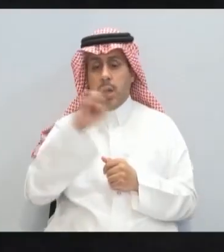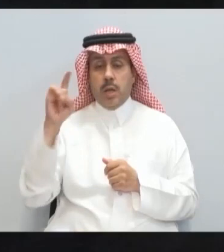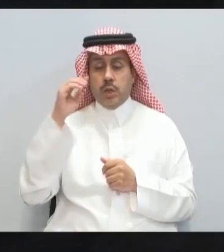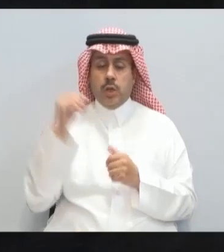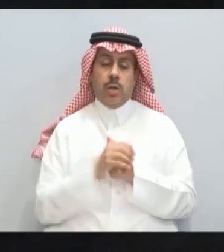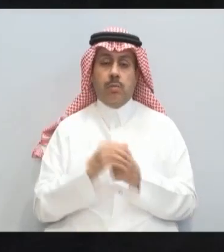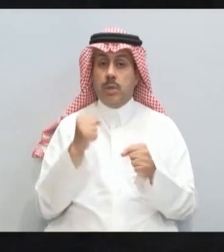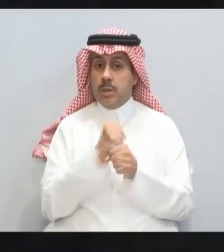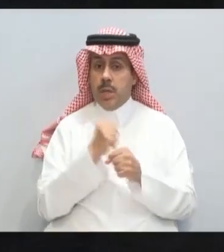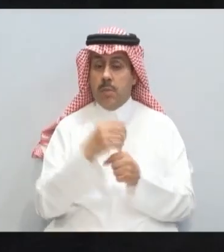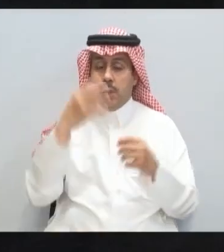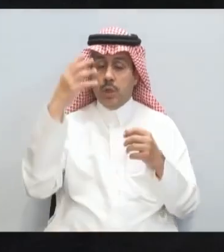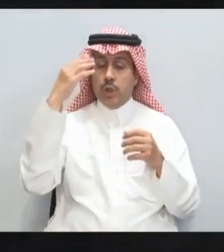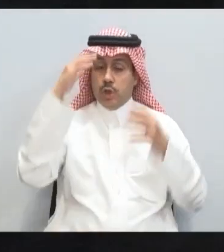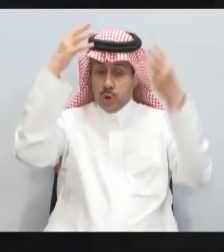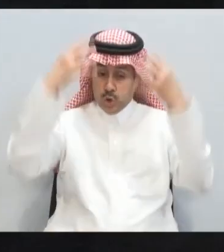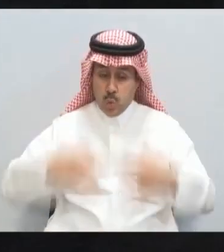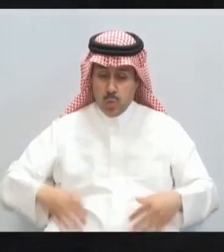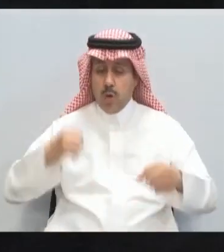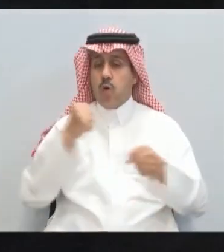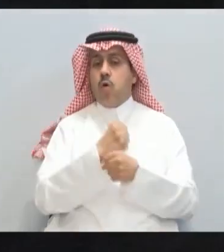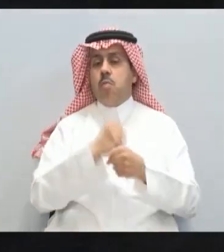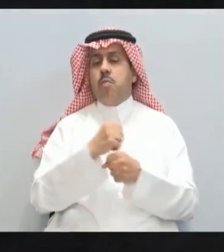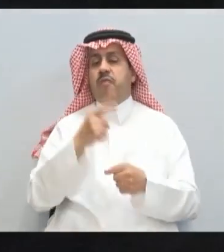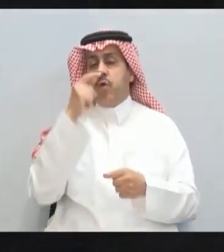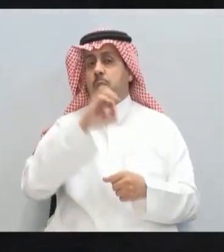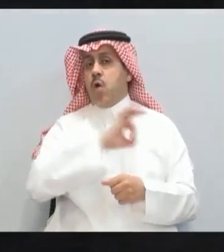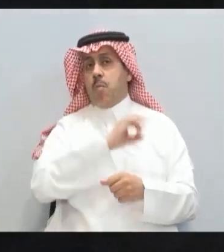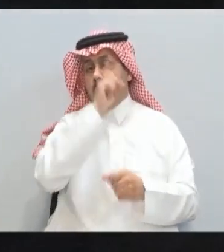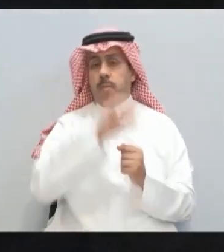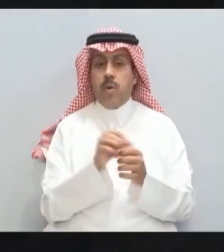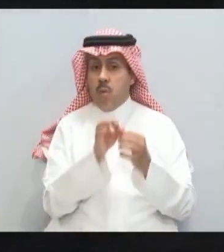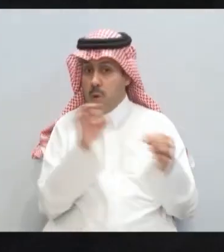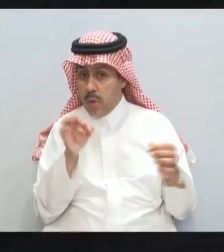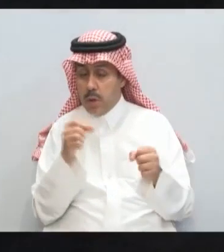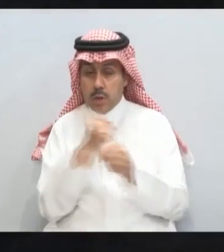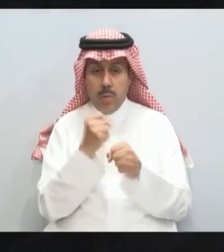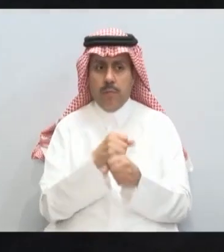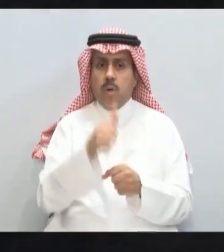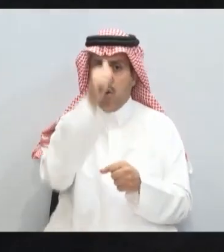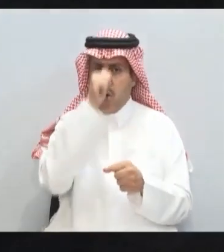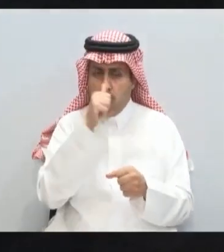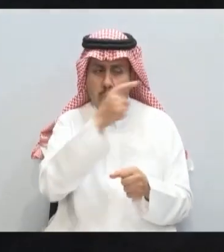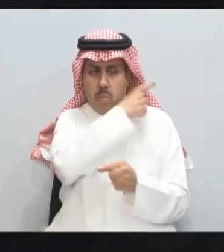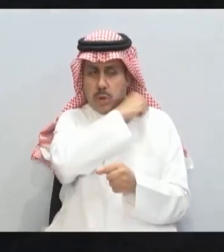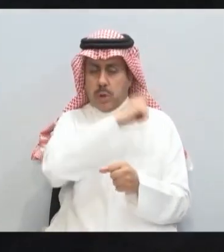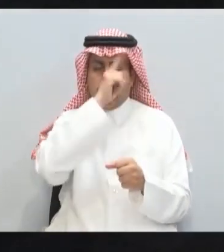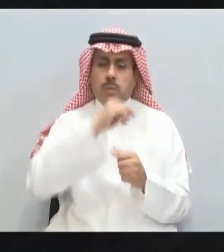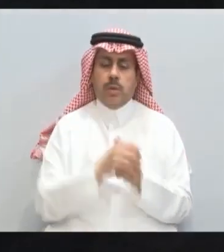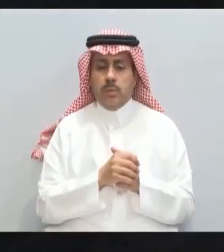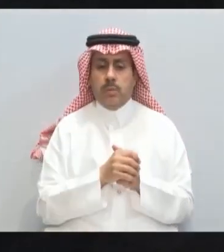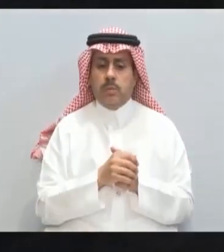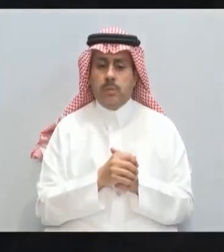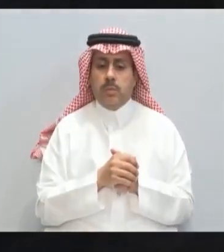جوارحه كلها فيما يحب الله سبحانه وتعالى ويحذر من ان يسخرها في معصيه الله جل